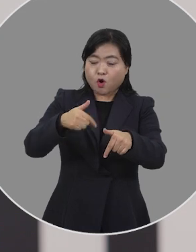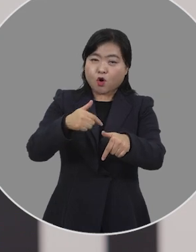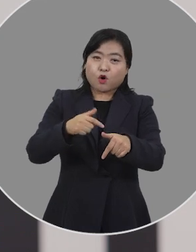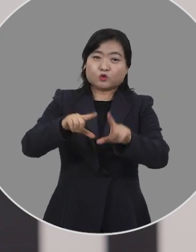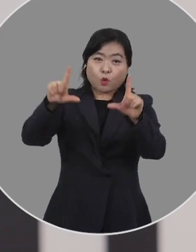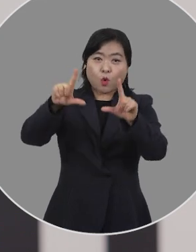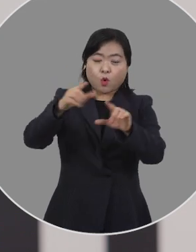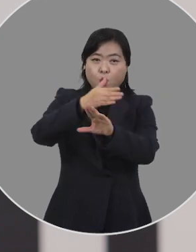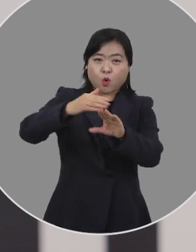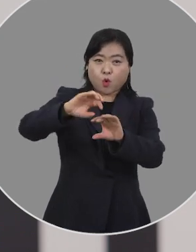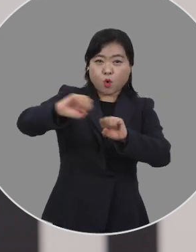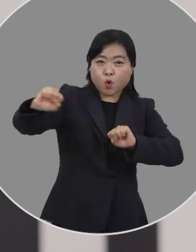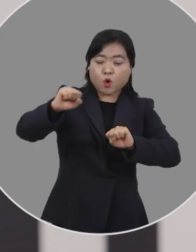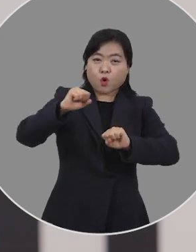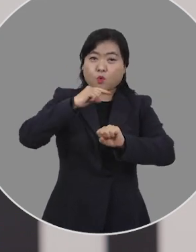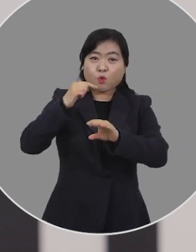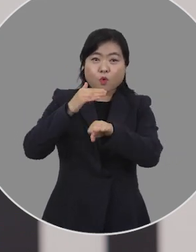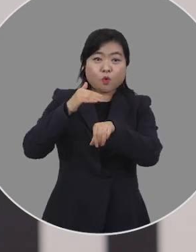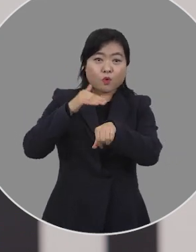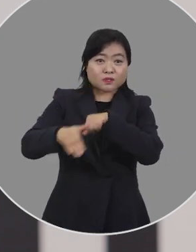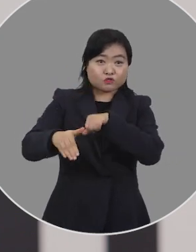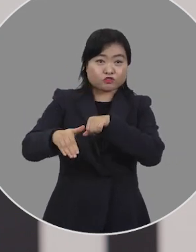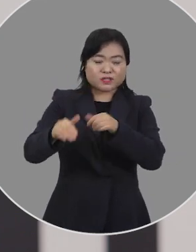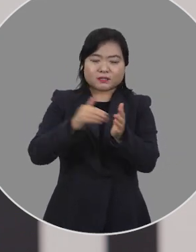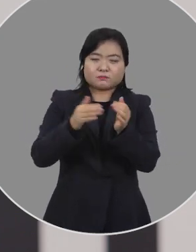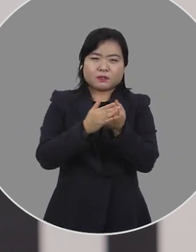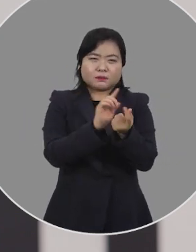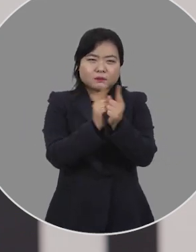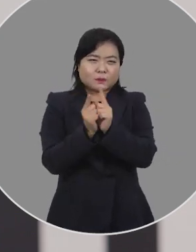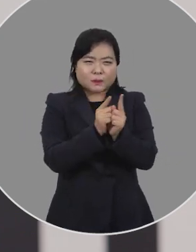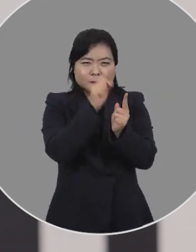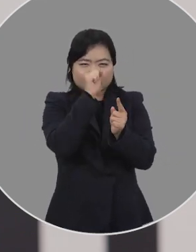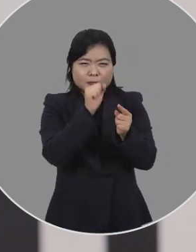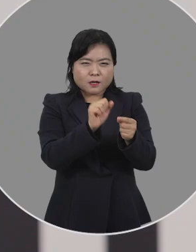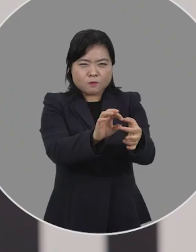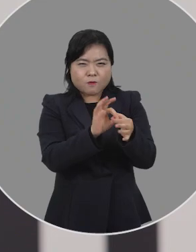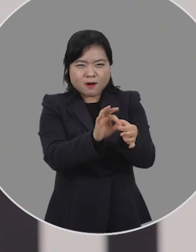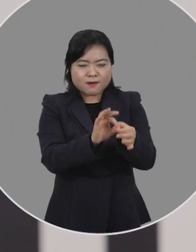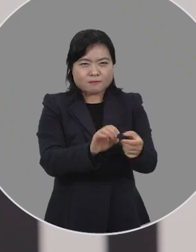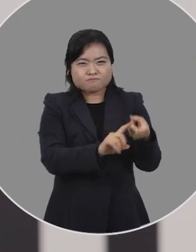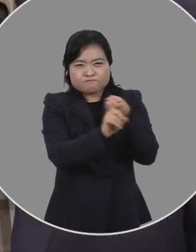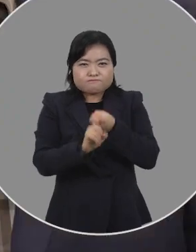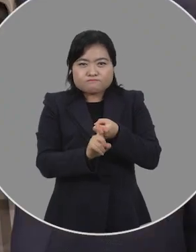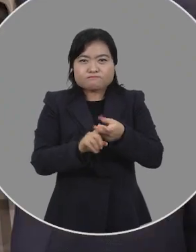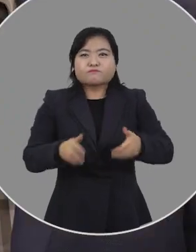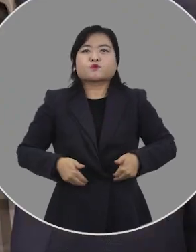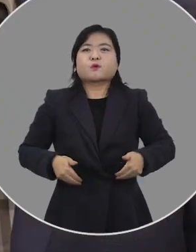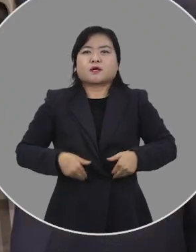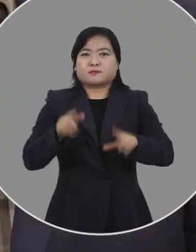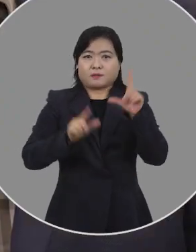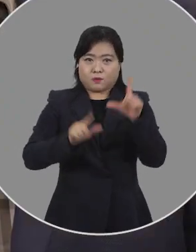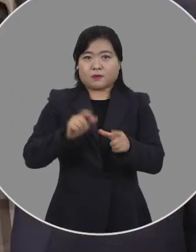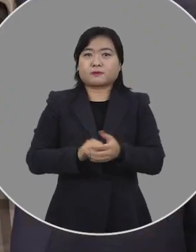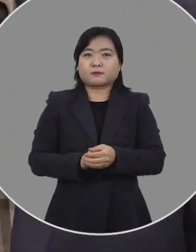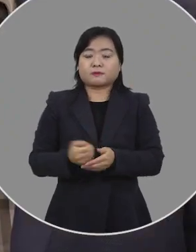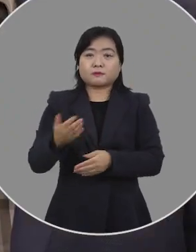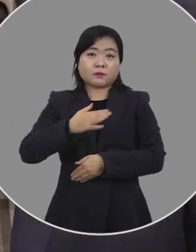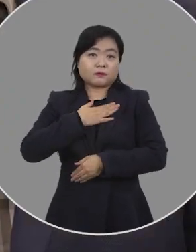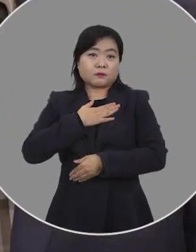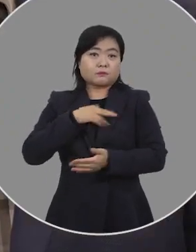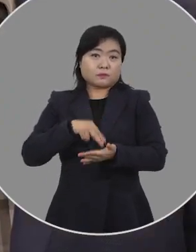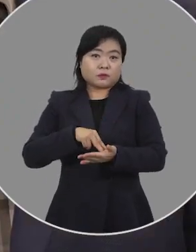편입되면서 사실 설린 관계를 맺지 않을 수 없는 그런 상황이었죠. 그런데 제가 볼